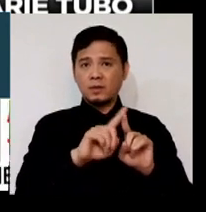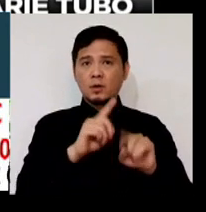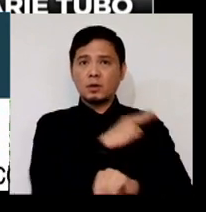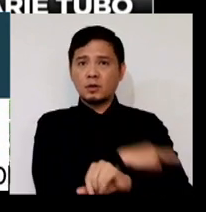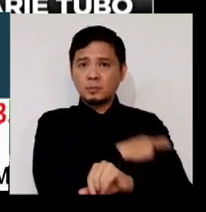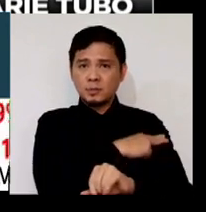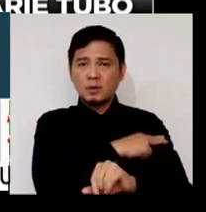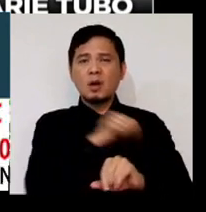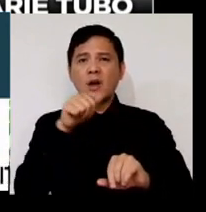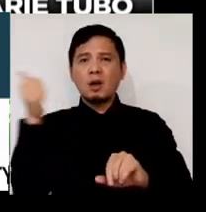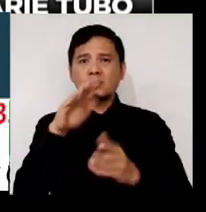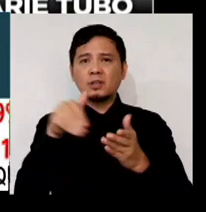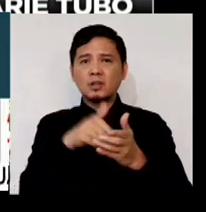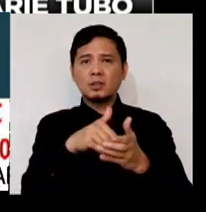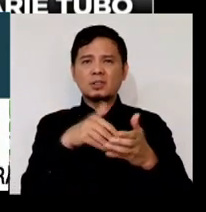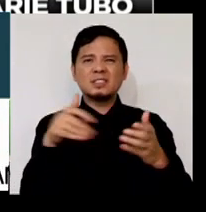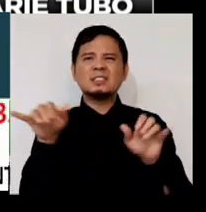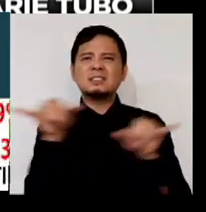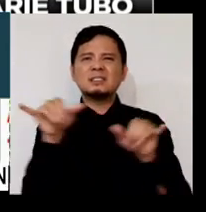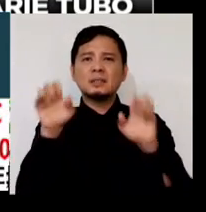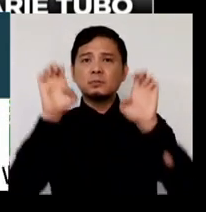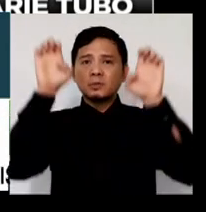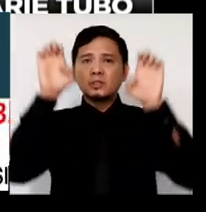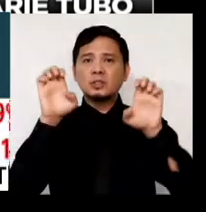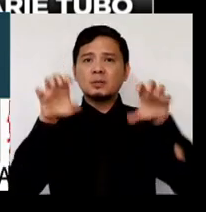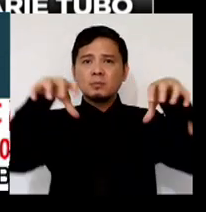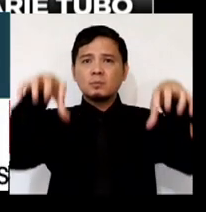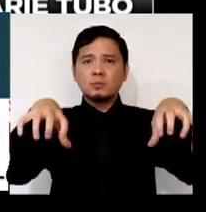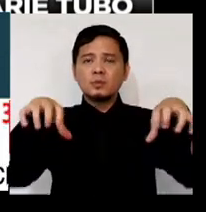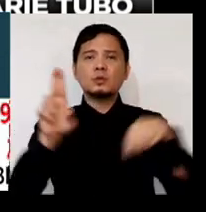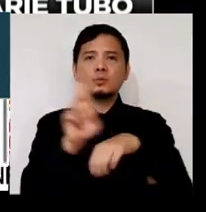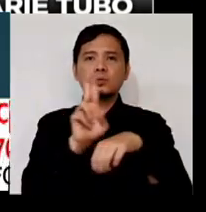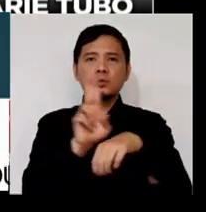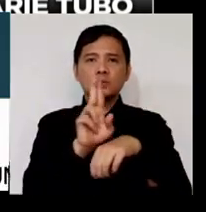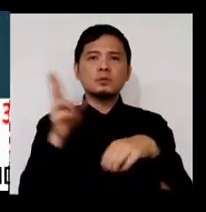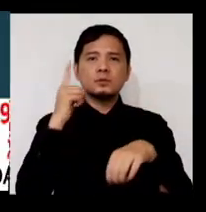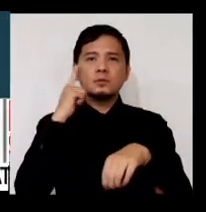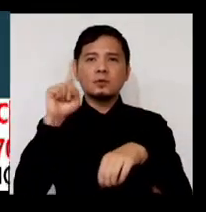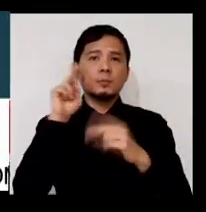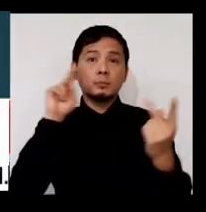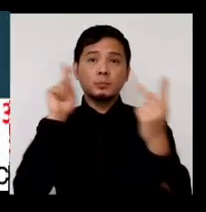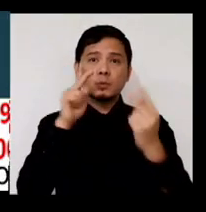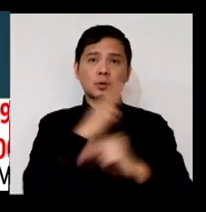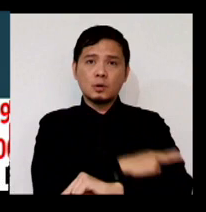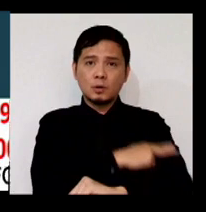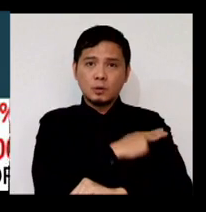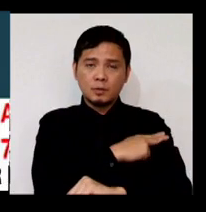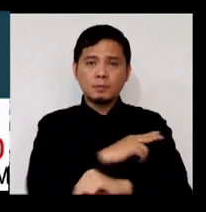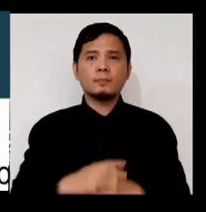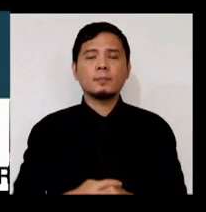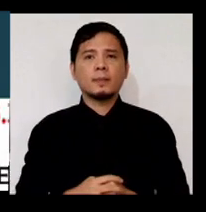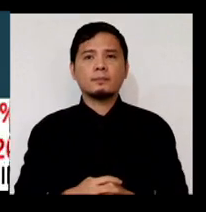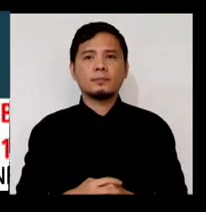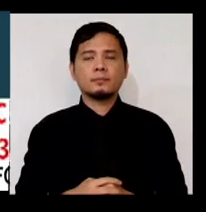itong parang gym namin, yung social room namin, inilipat ko yung mga nanganak at saka non-COVID patients. Kasi